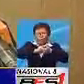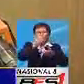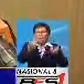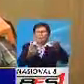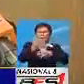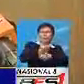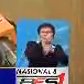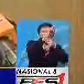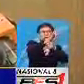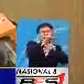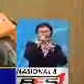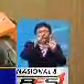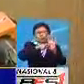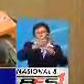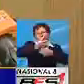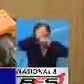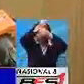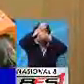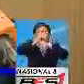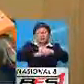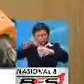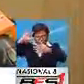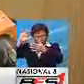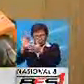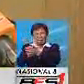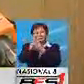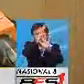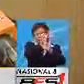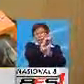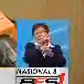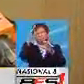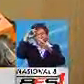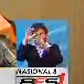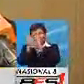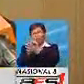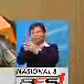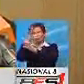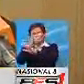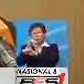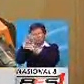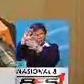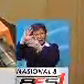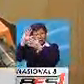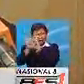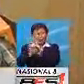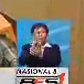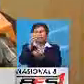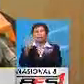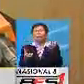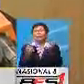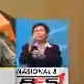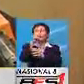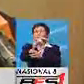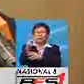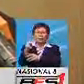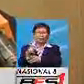daripada 82 kerusi yang dipertandingkan Saya yakin bahawa di Kuala kangsar yang merupakan BN basan